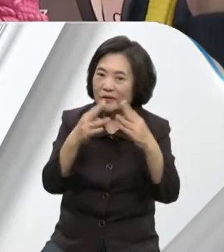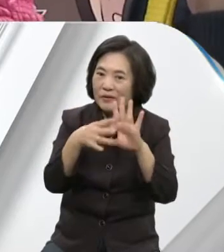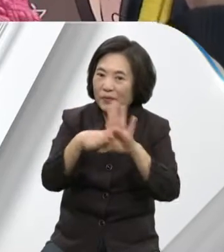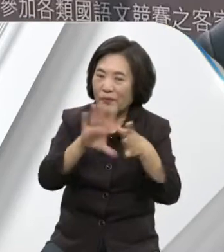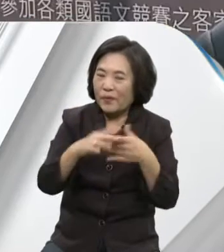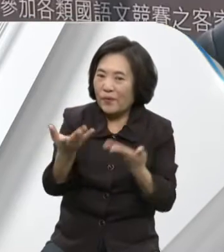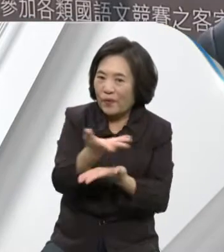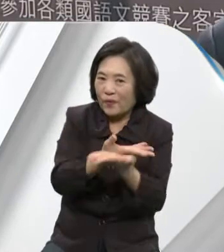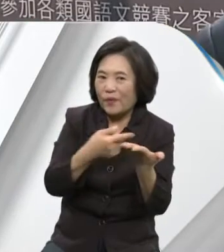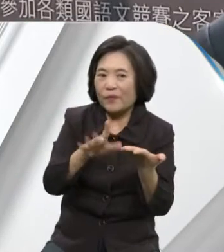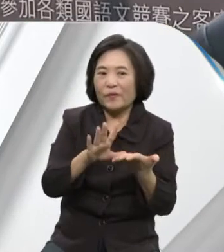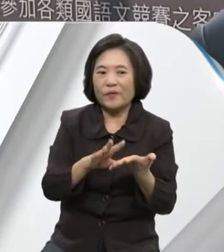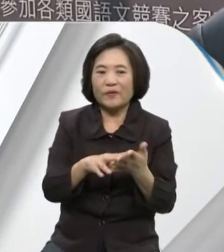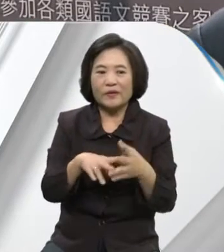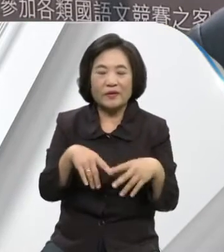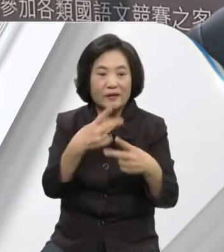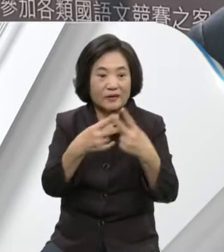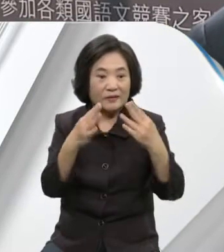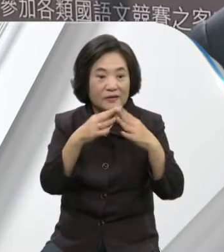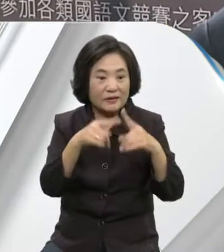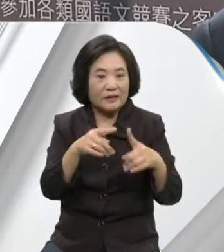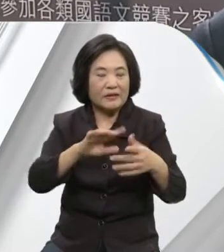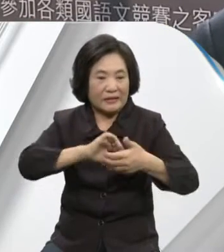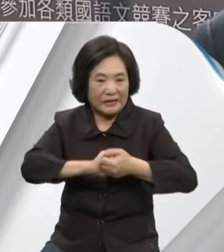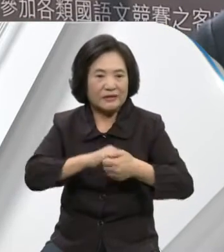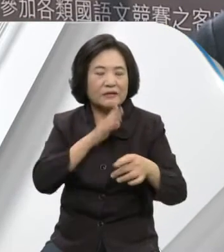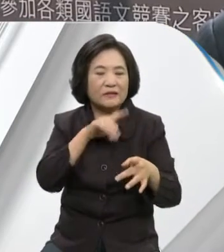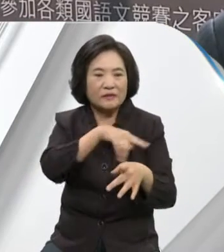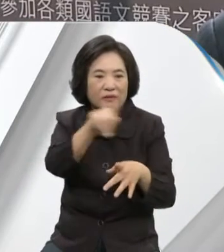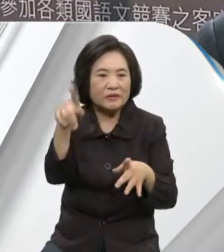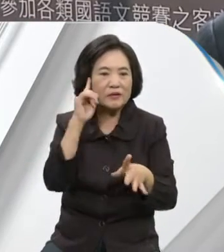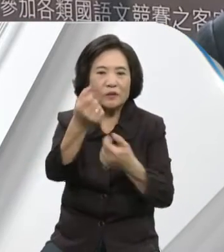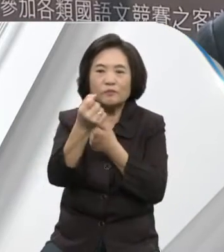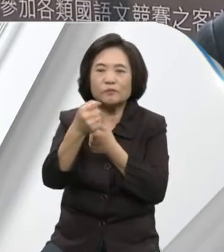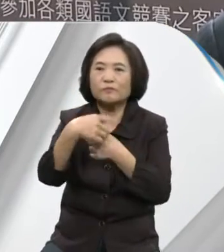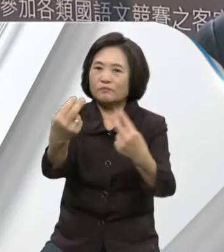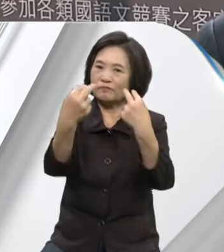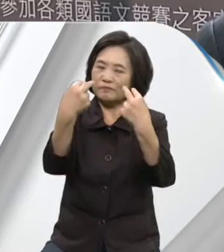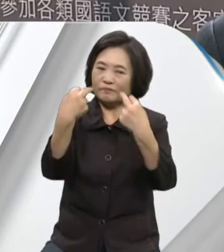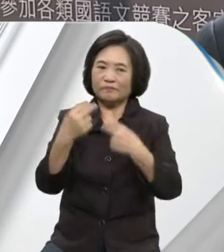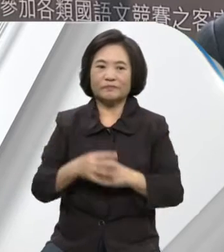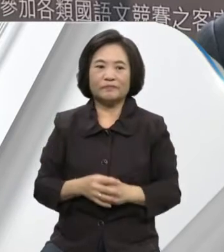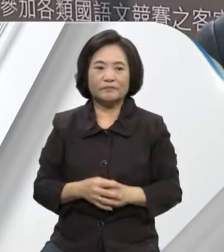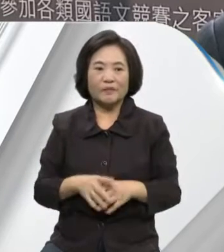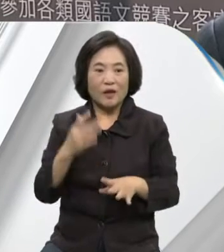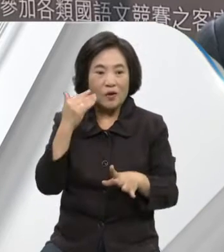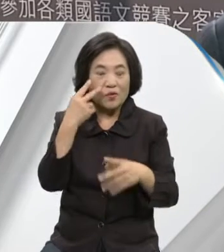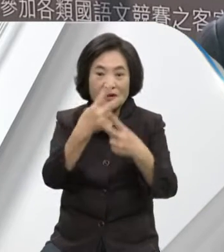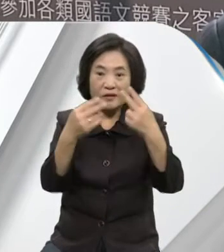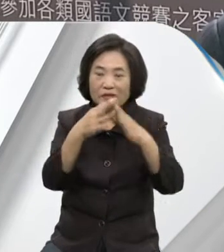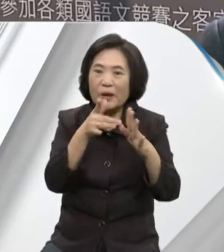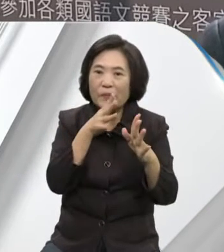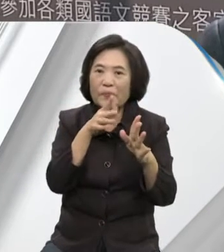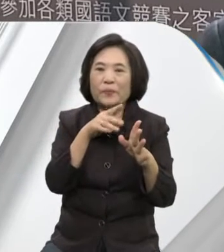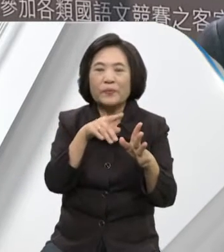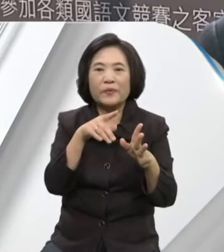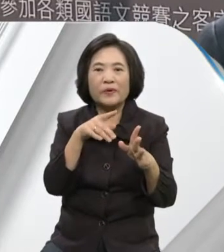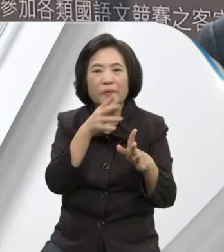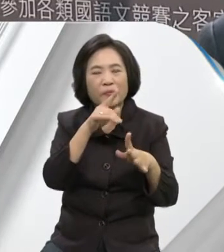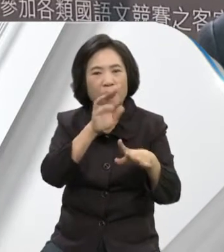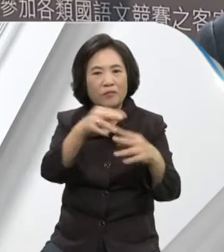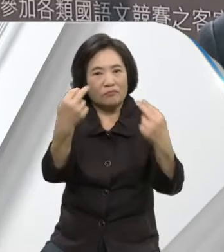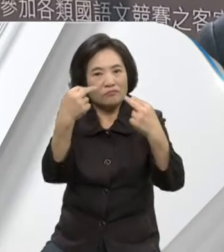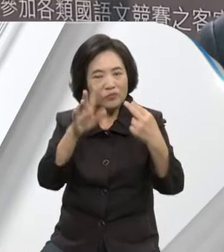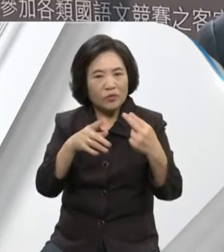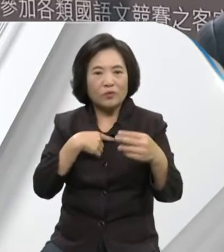交流。 客家语言要先去台中媒体，啊，台中媒体有客家的声音嘛，就将较有